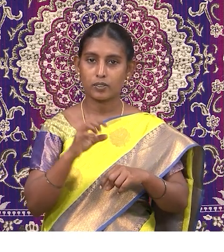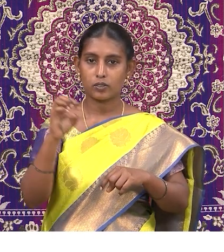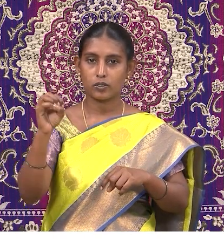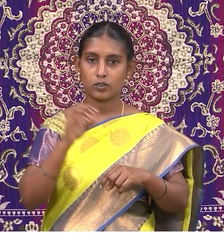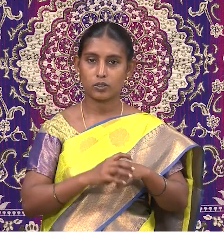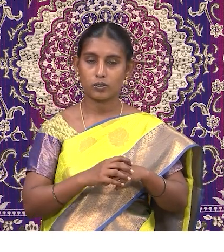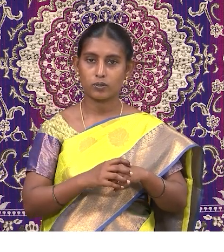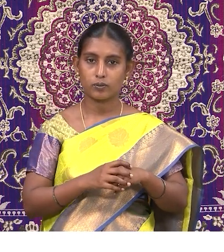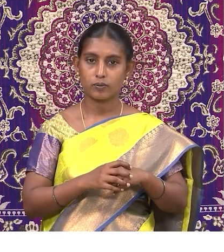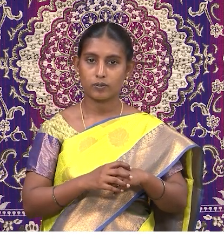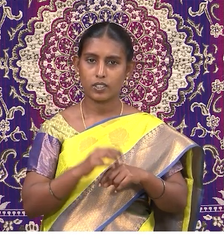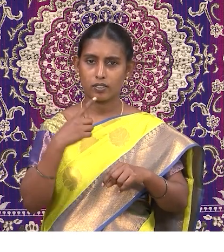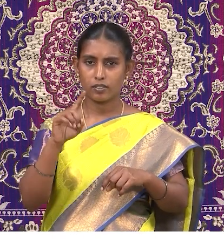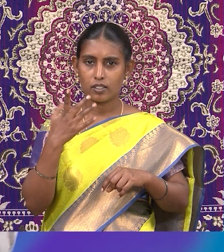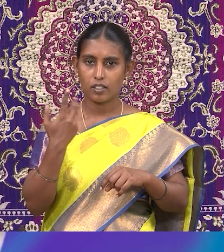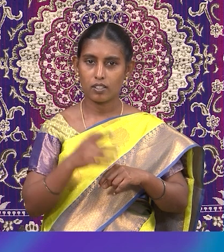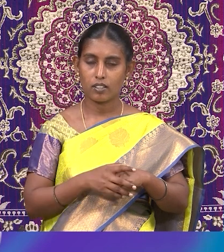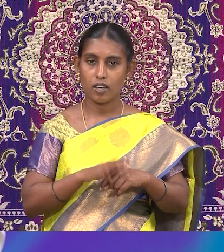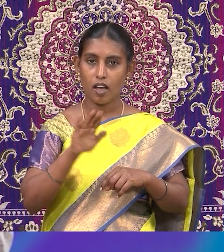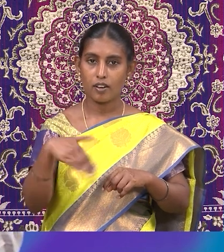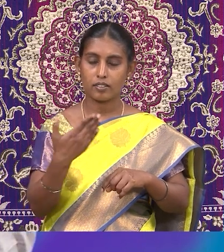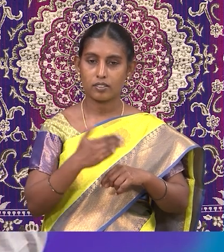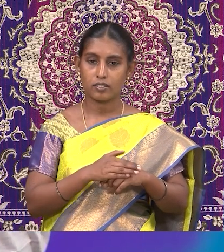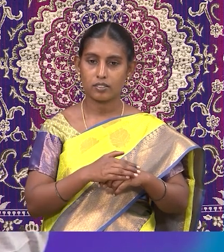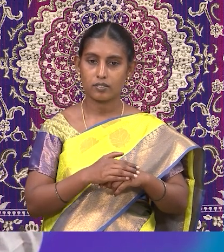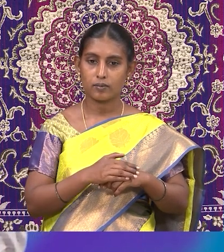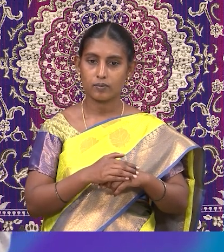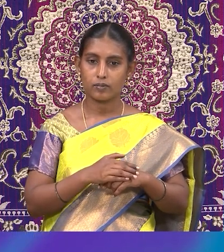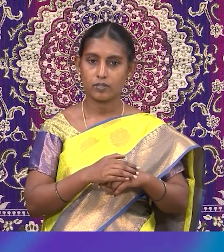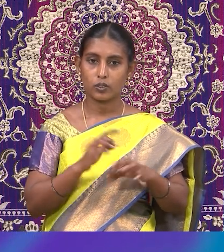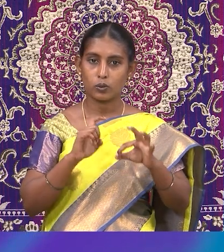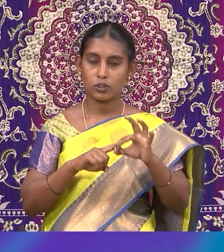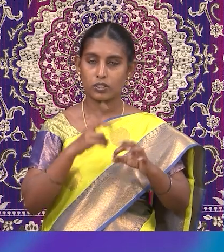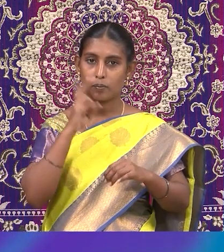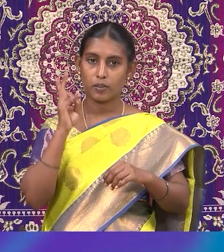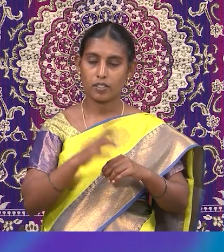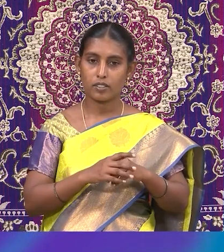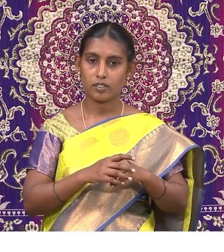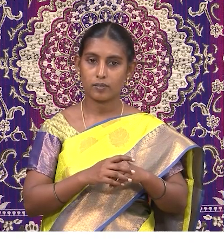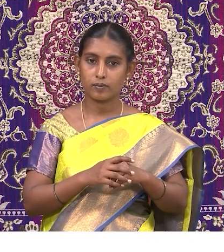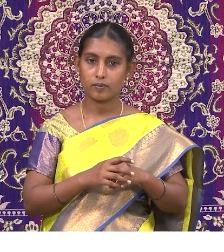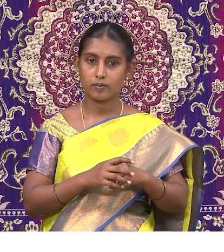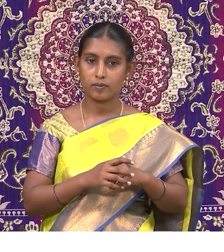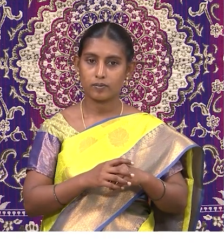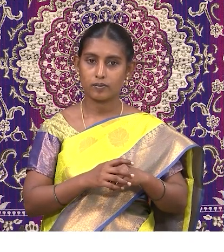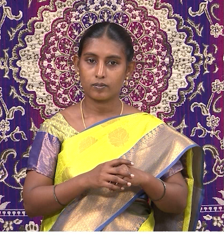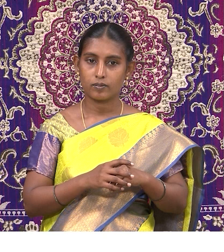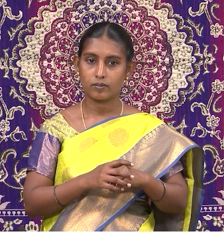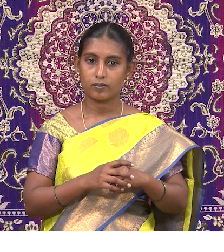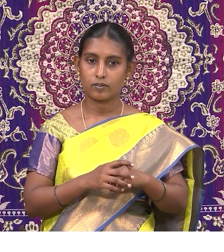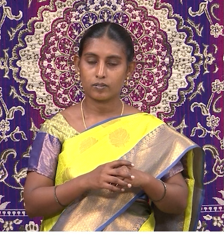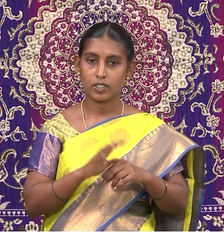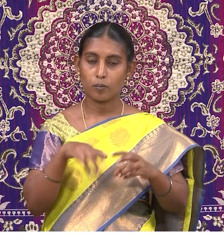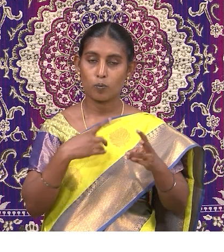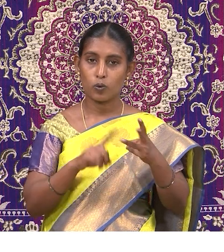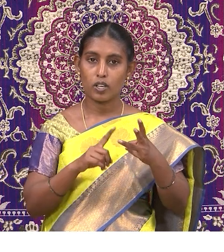பூஜ்ஜியம். சரியா? அடுத்தது இந்த கொஸ்டின் பாருங்கள், பின்னம் வந்திருக்கு. இது